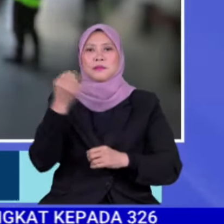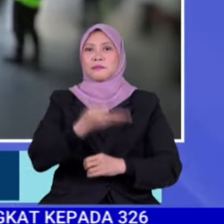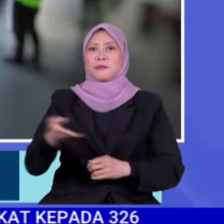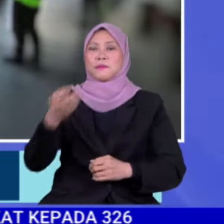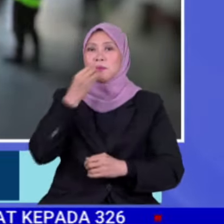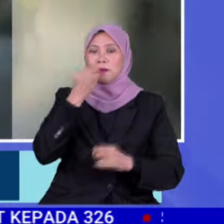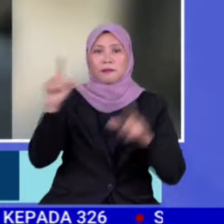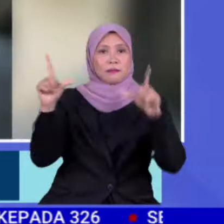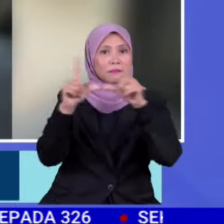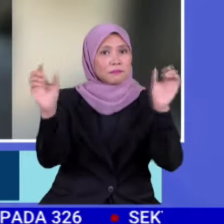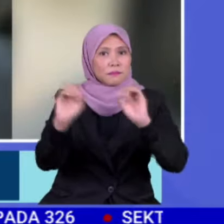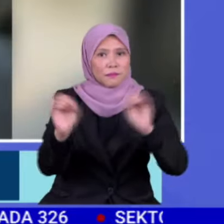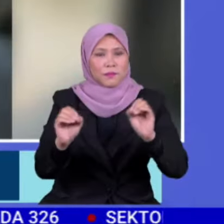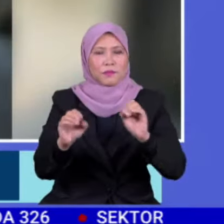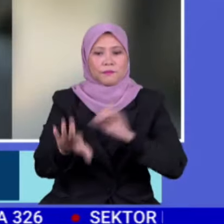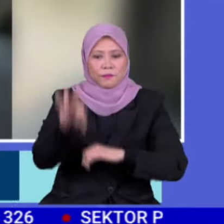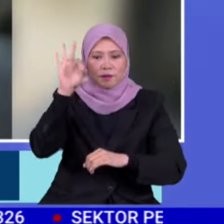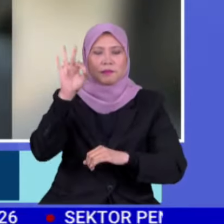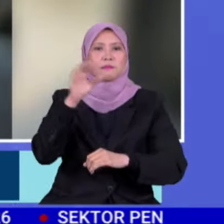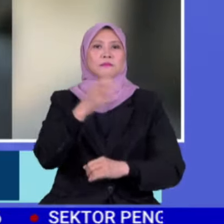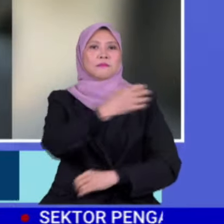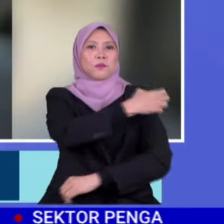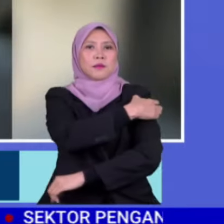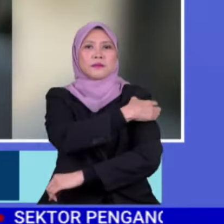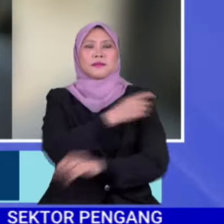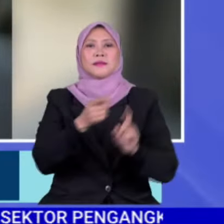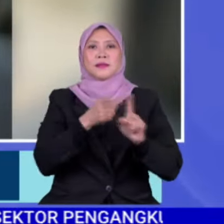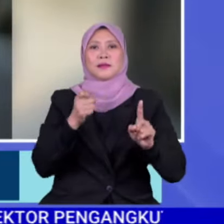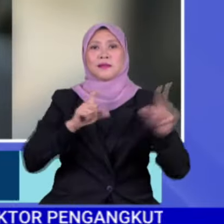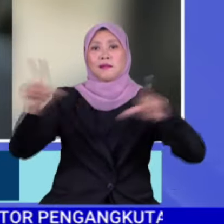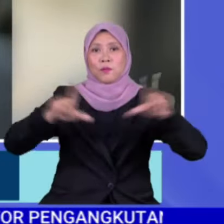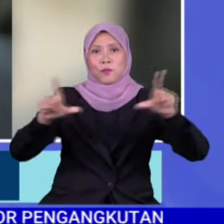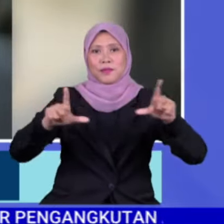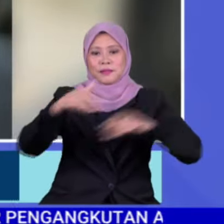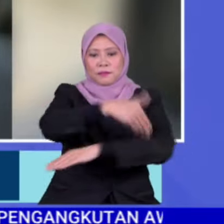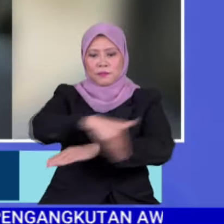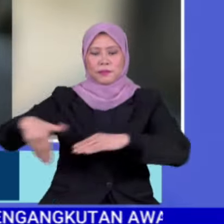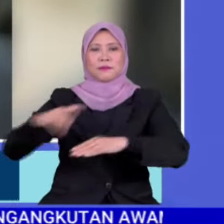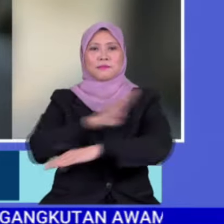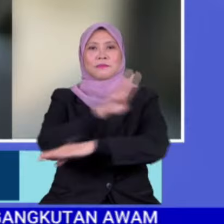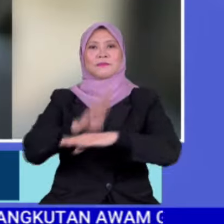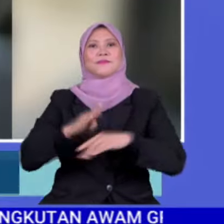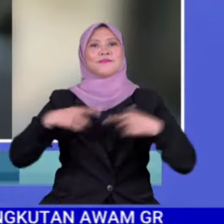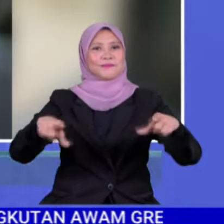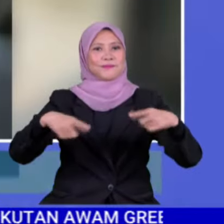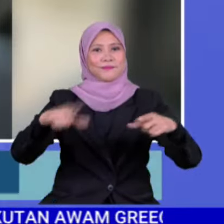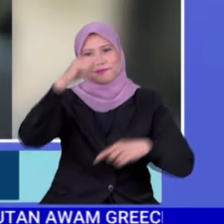makanan tanpa permit import itu ditemukan pihak berkuasa dari sebuah lori di sempadan Bukit Kayu Hitam.